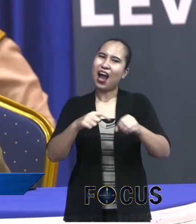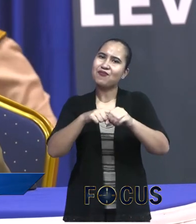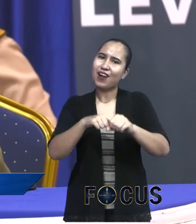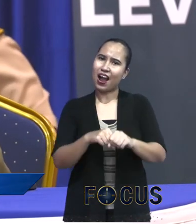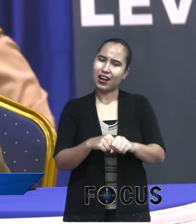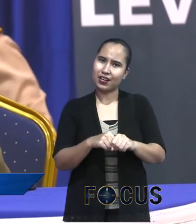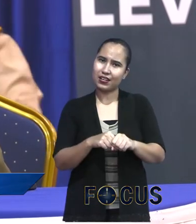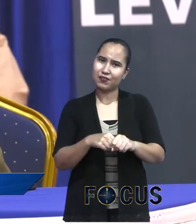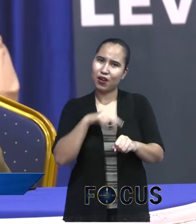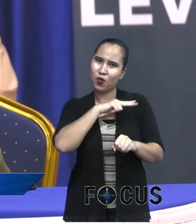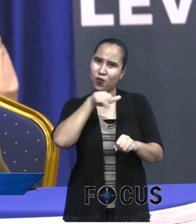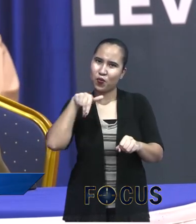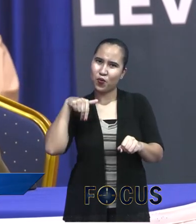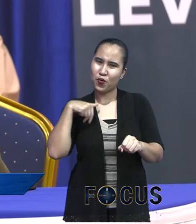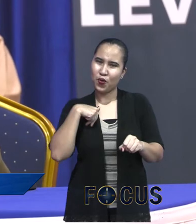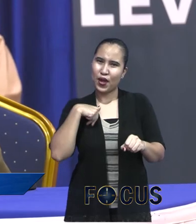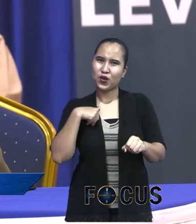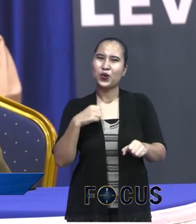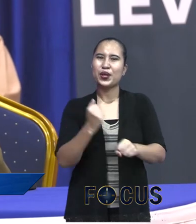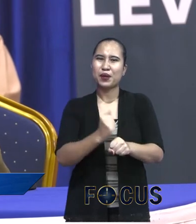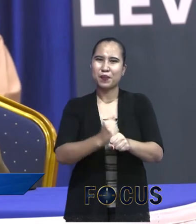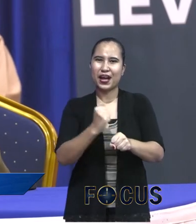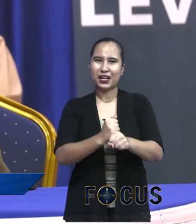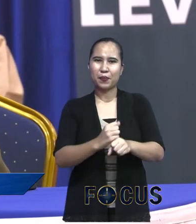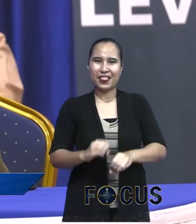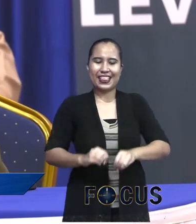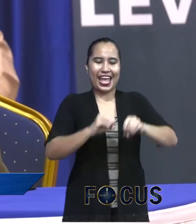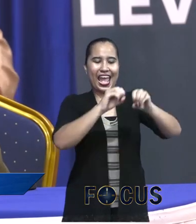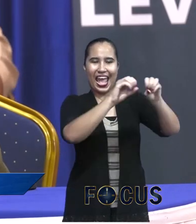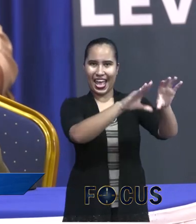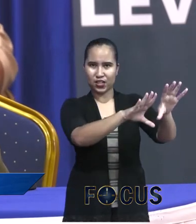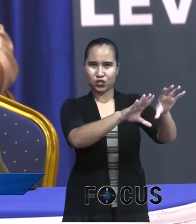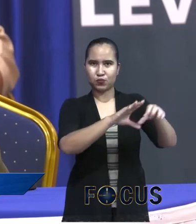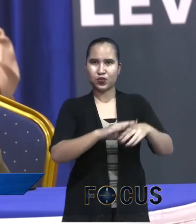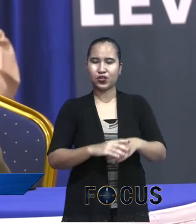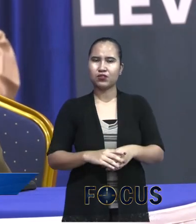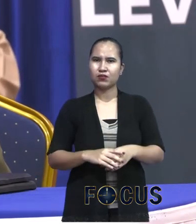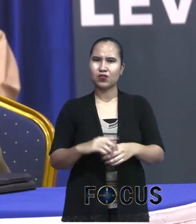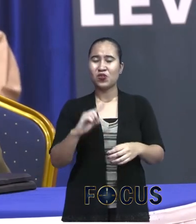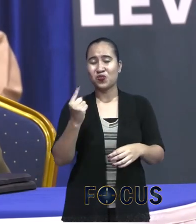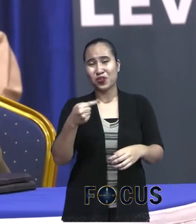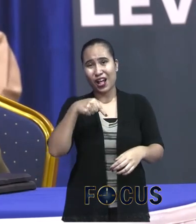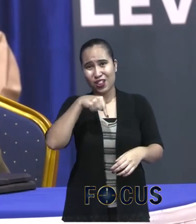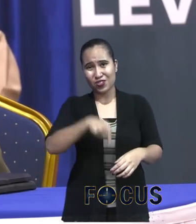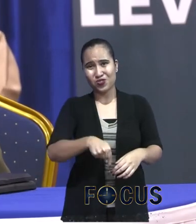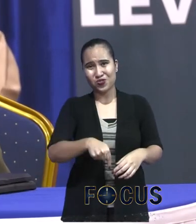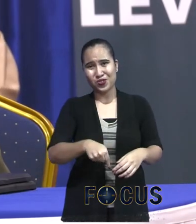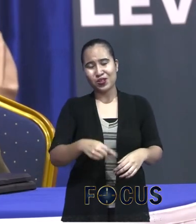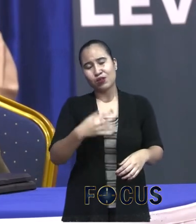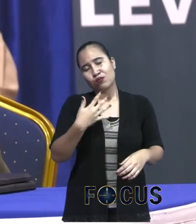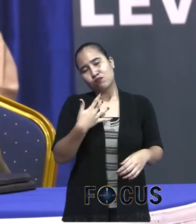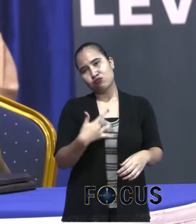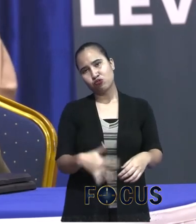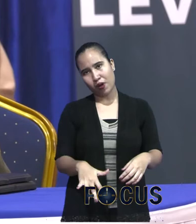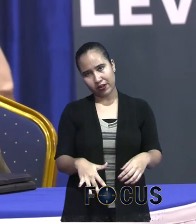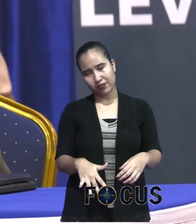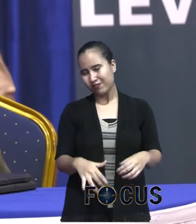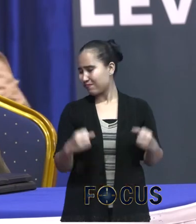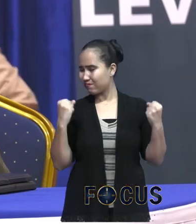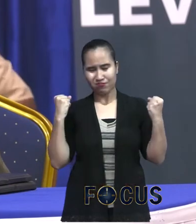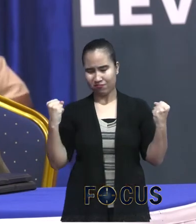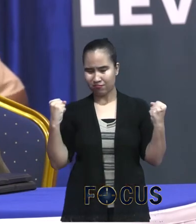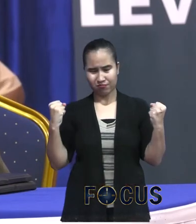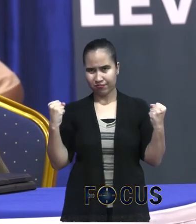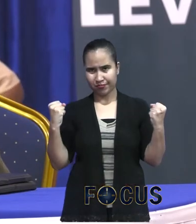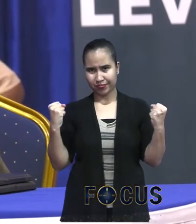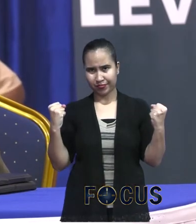van wat wij kunnen genereren met exporten, die vooral nu zeer zwakjes zijn. En